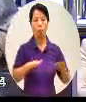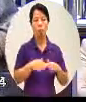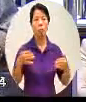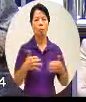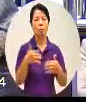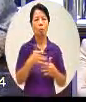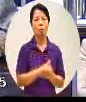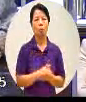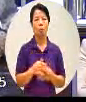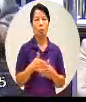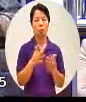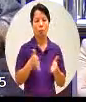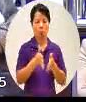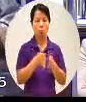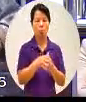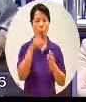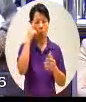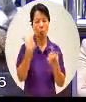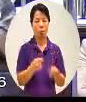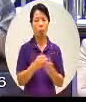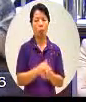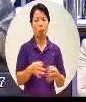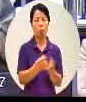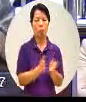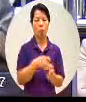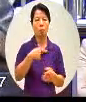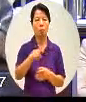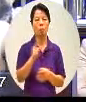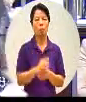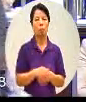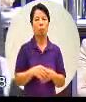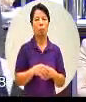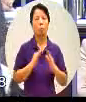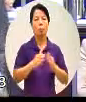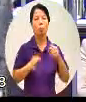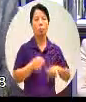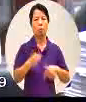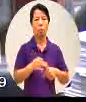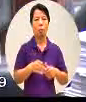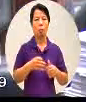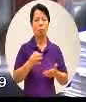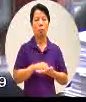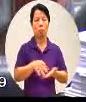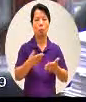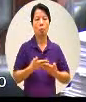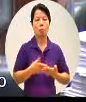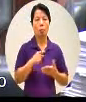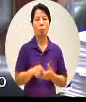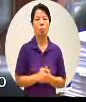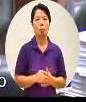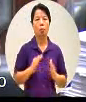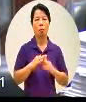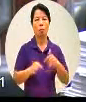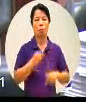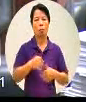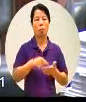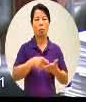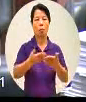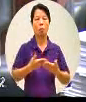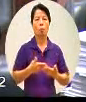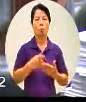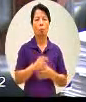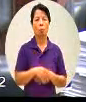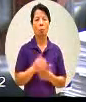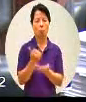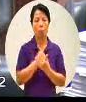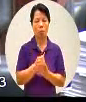这个部分我们同意立即使用市价征收，谢谢。 那我们的市价依循哦，我请水利